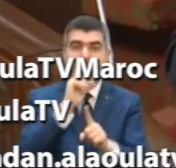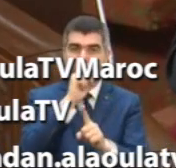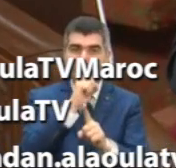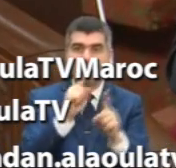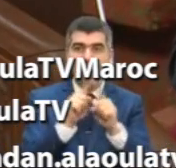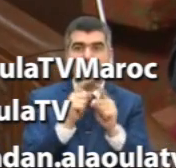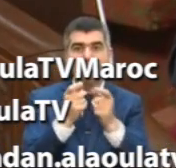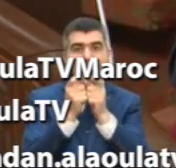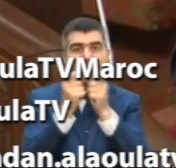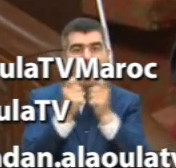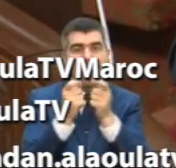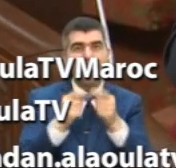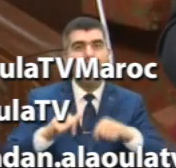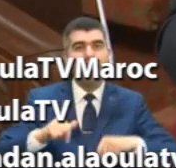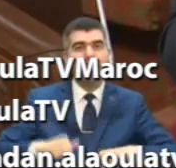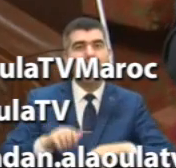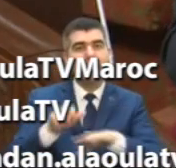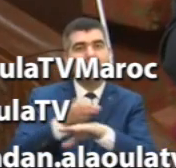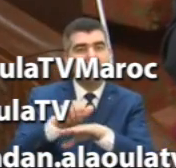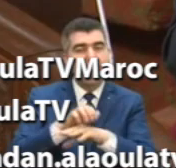قطاعات أخرى وعلى رأسها وزارة الداخلية